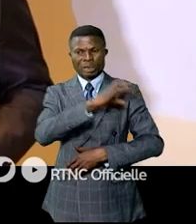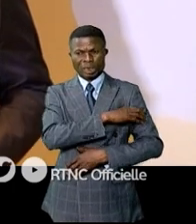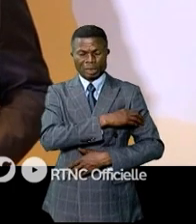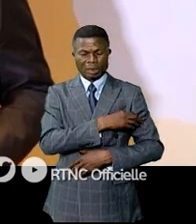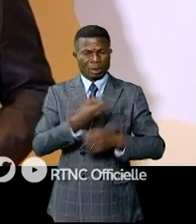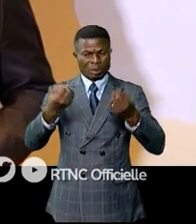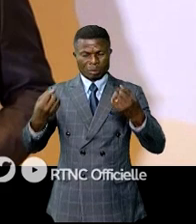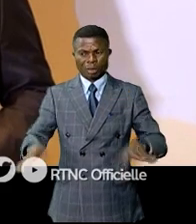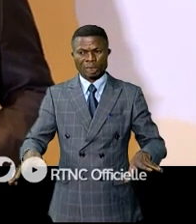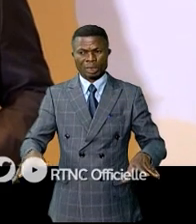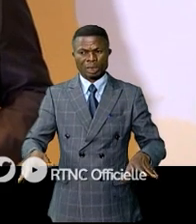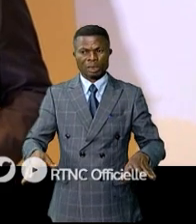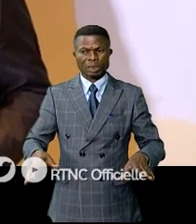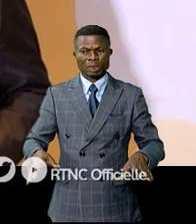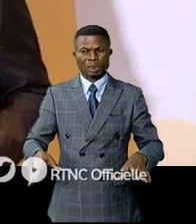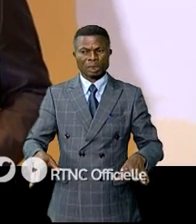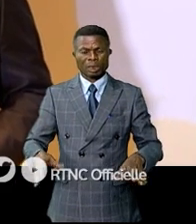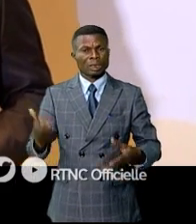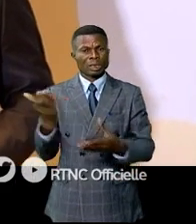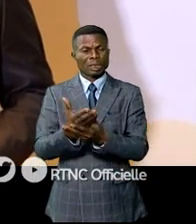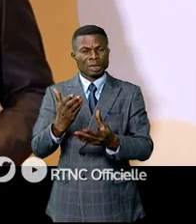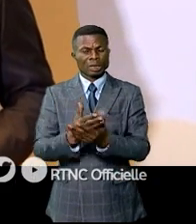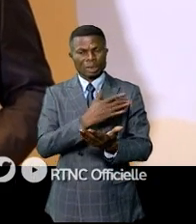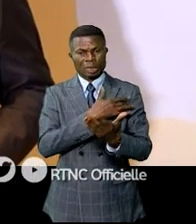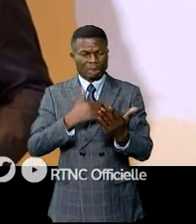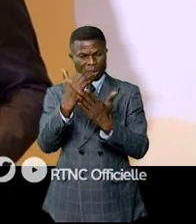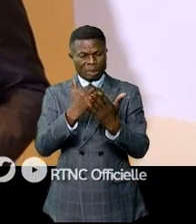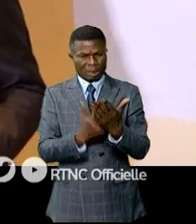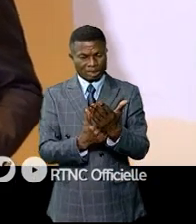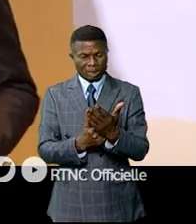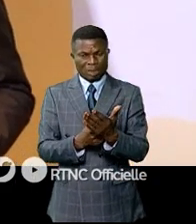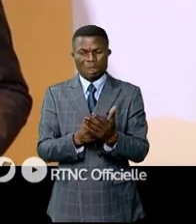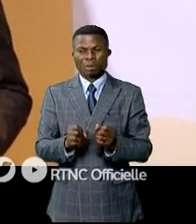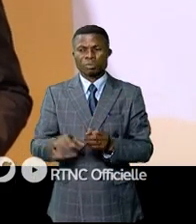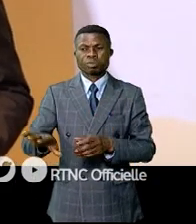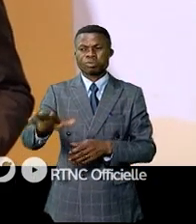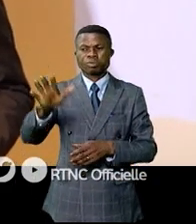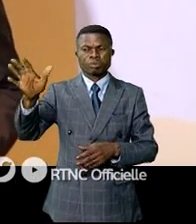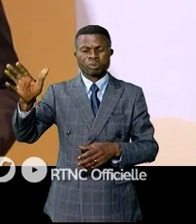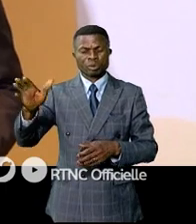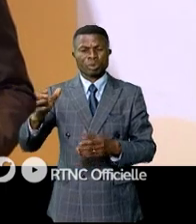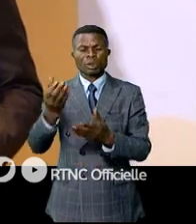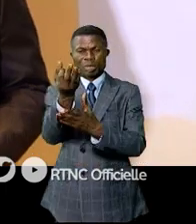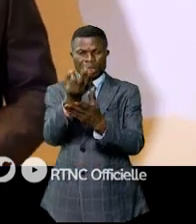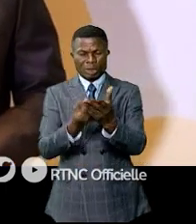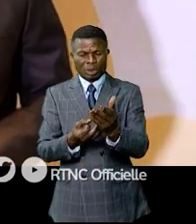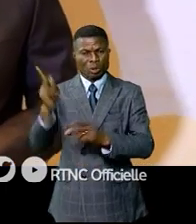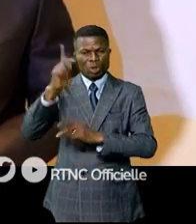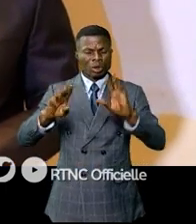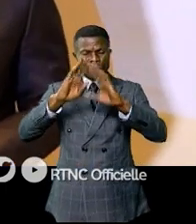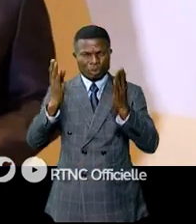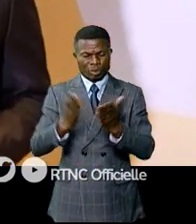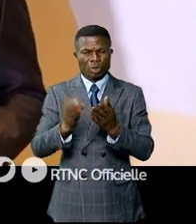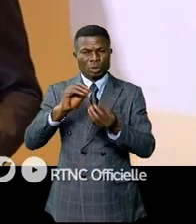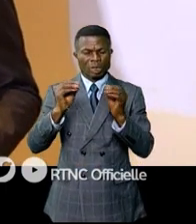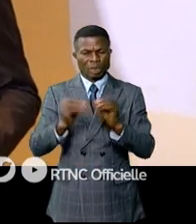disparates, les semblants des documents d'identité en circulation, les registres de population, les